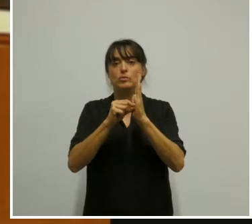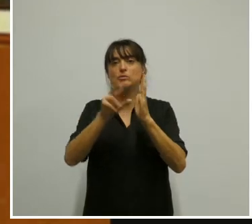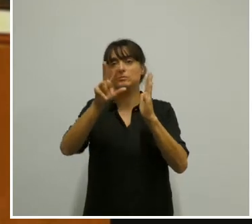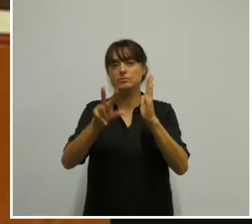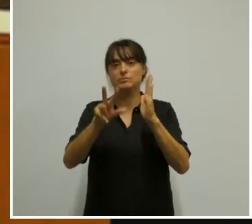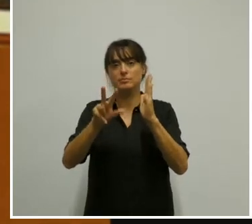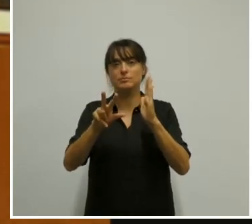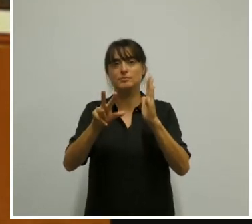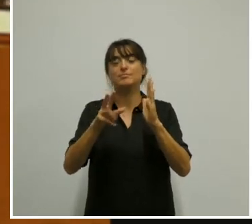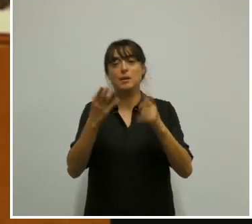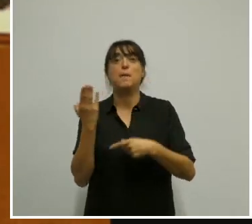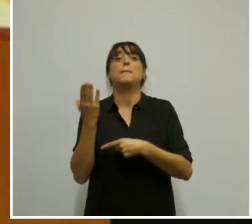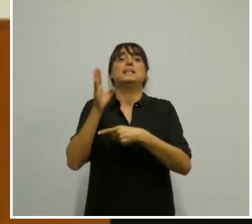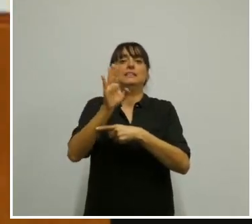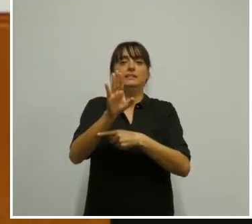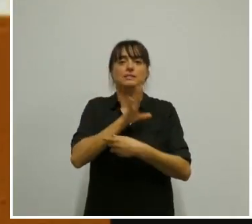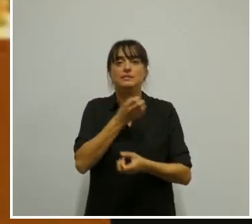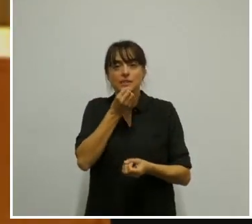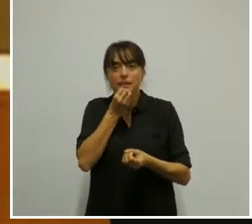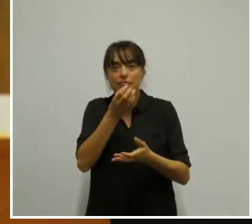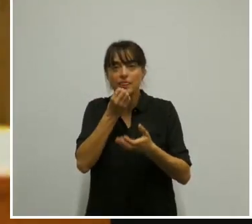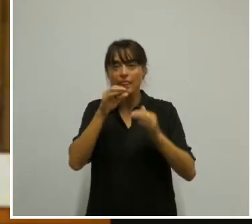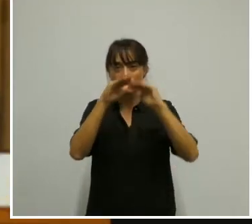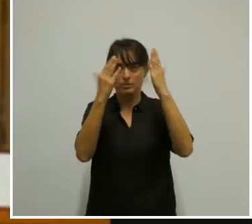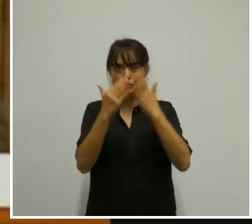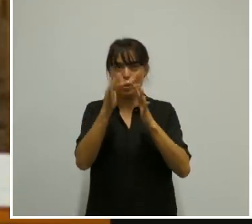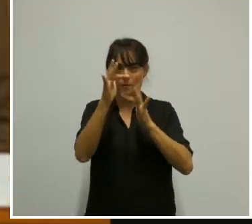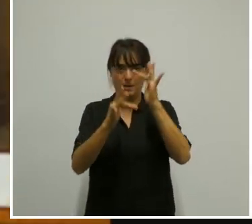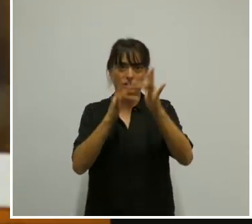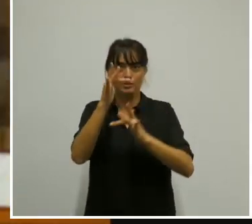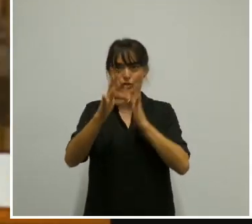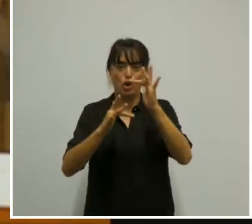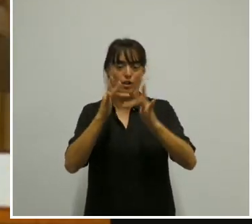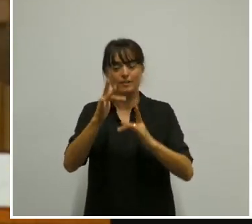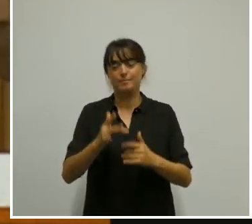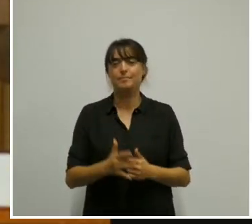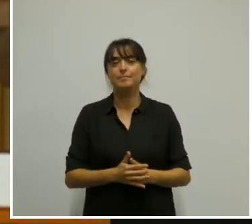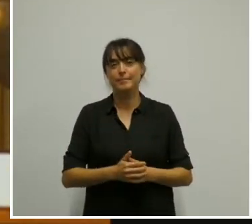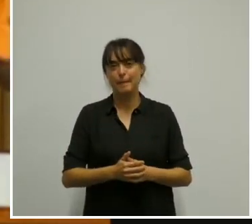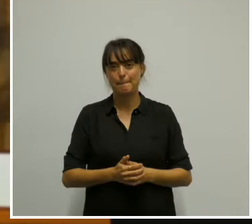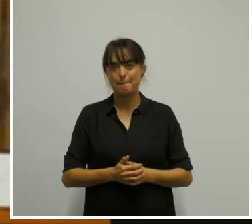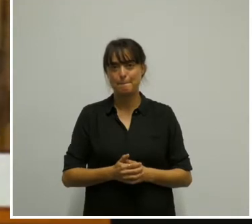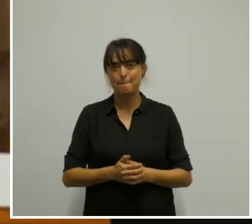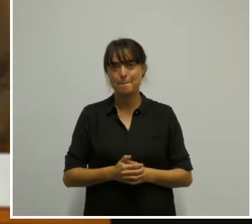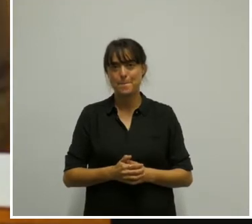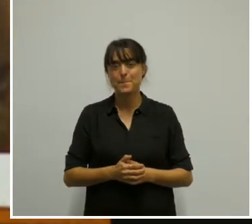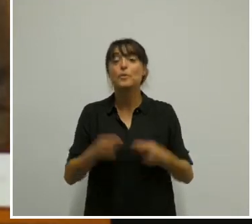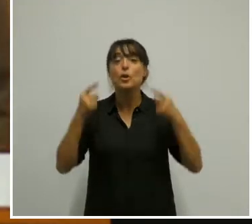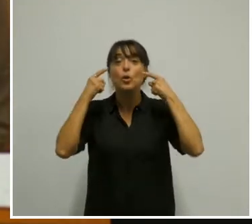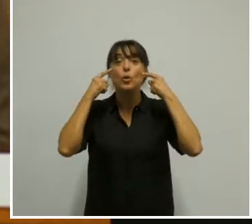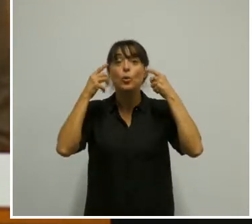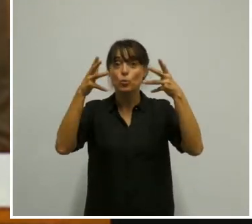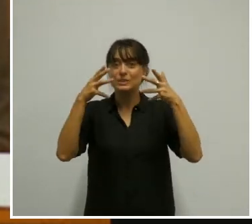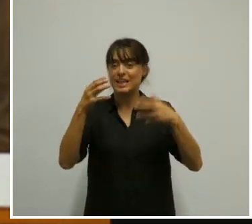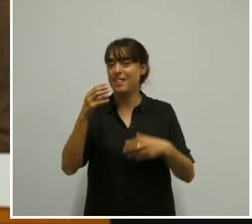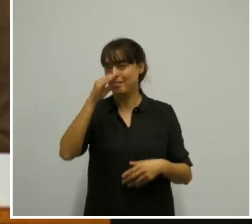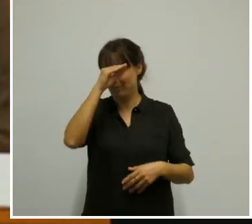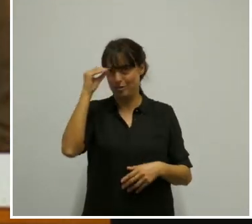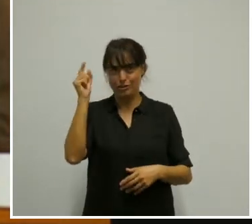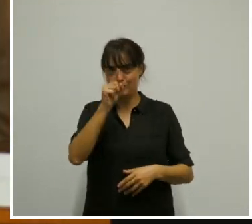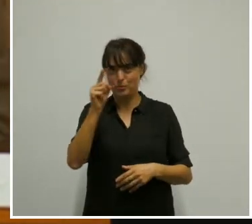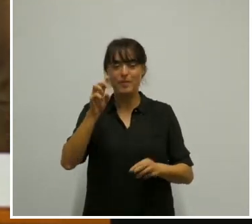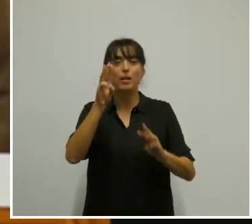seria ara sí la presentació de les dades de l'escola Bressol, que ara aquest consell no ens hem oblidat. Tenim un